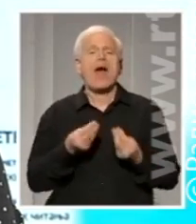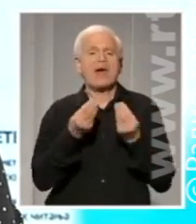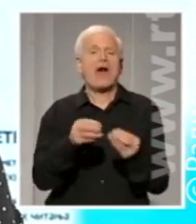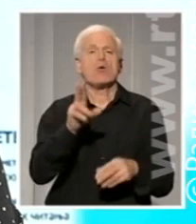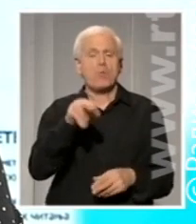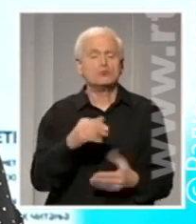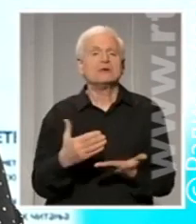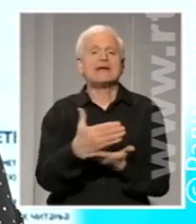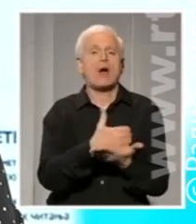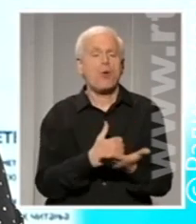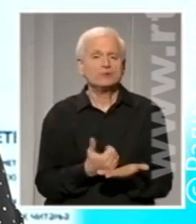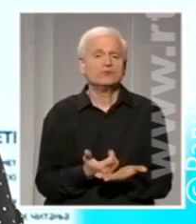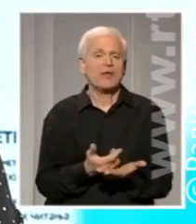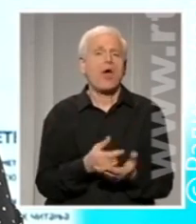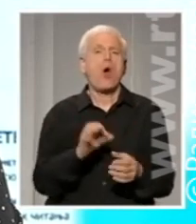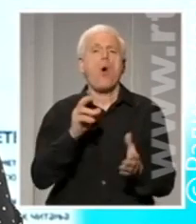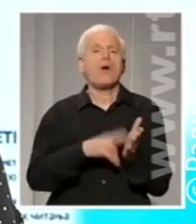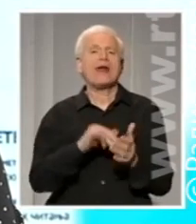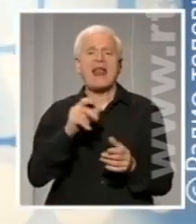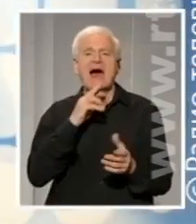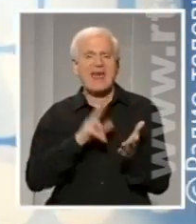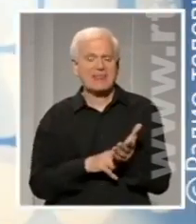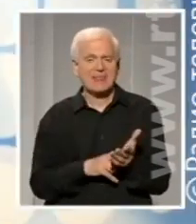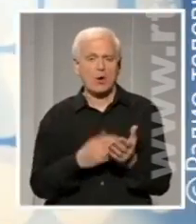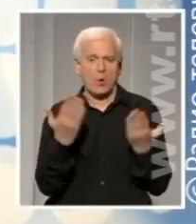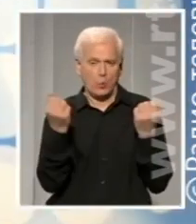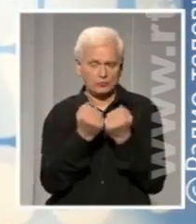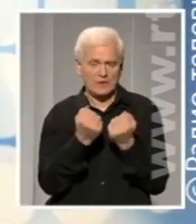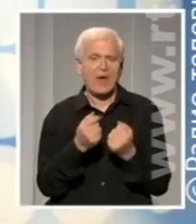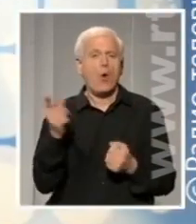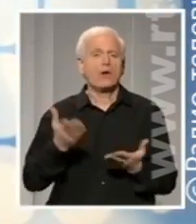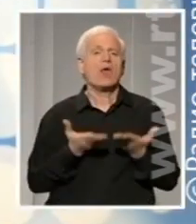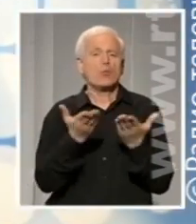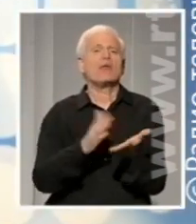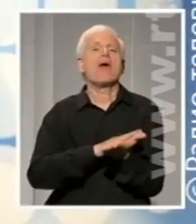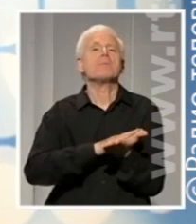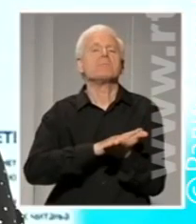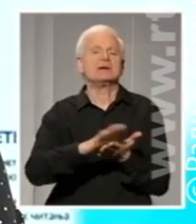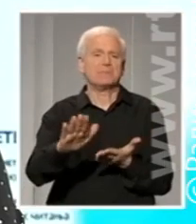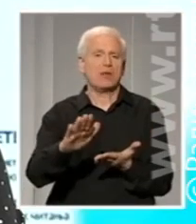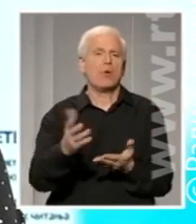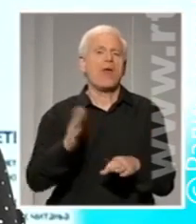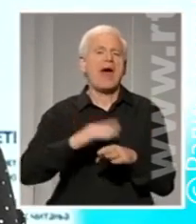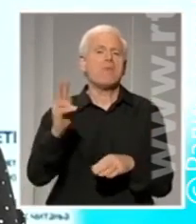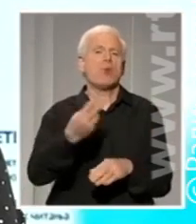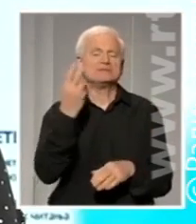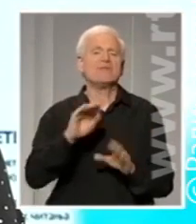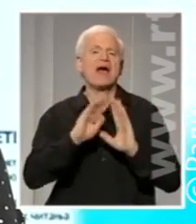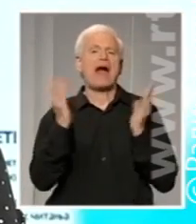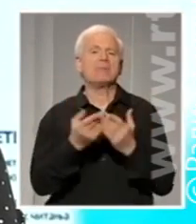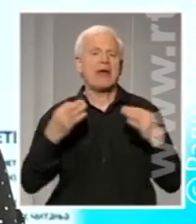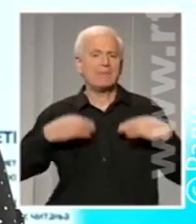mogućnosti za online učenje. Tako da nude ih besplatno na poziv kabineta